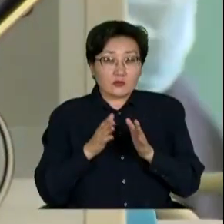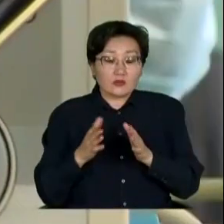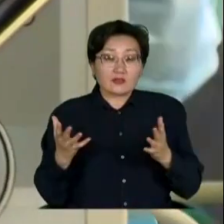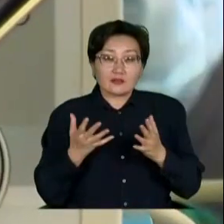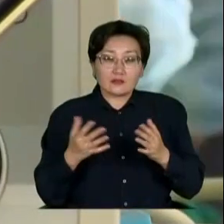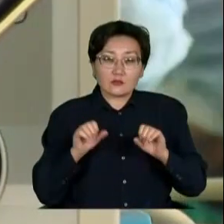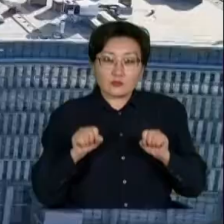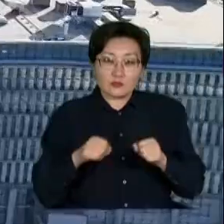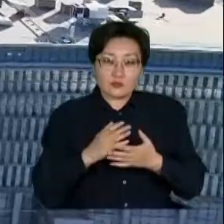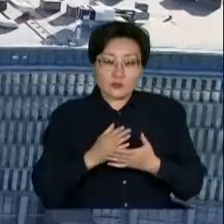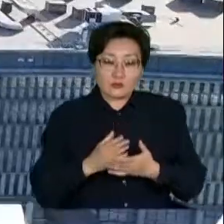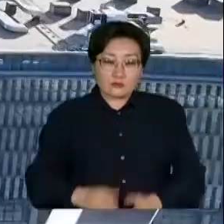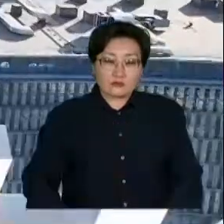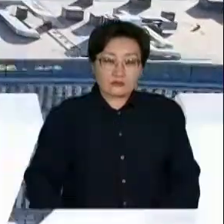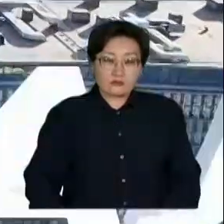мүмкіндігі қандай?